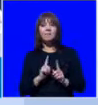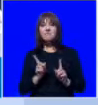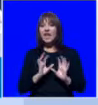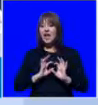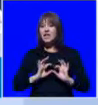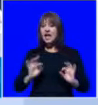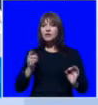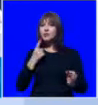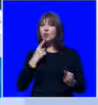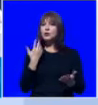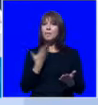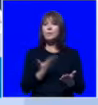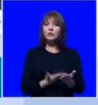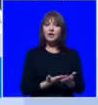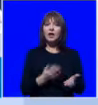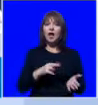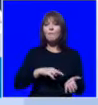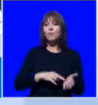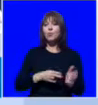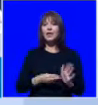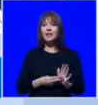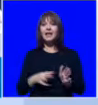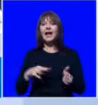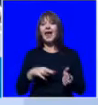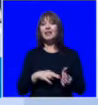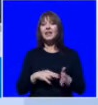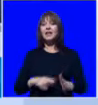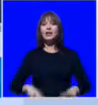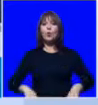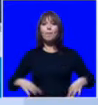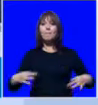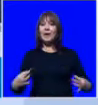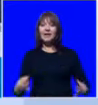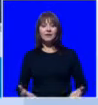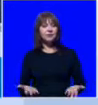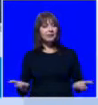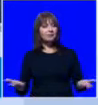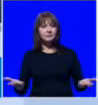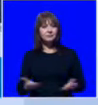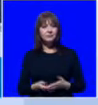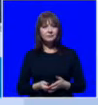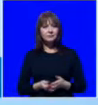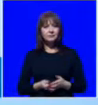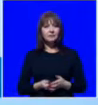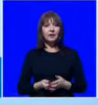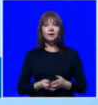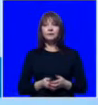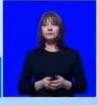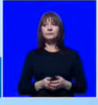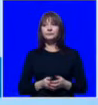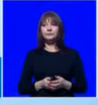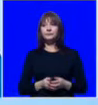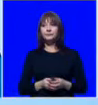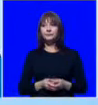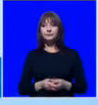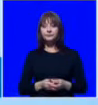ще прилага политиките по отношение на енергийно бедните. Не сте ли длъжници, господин Димитров, на хората? Веднага ще ви